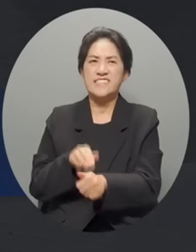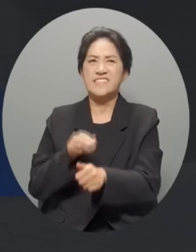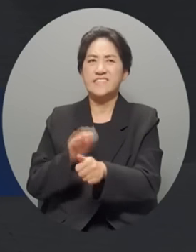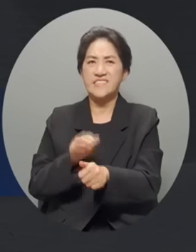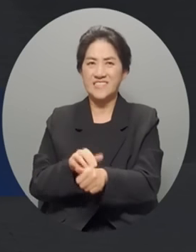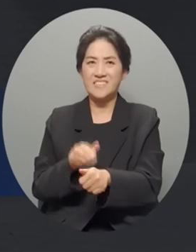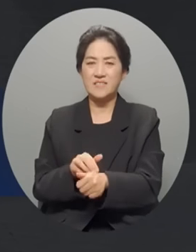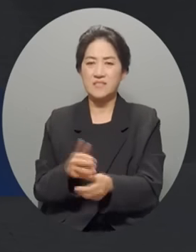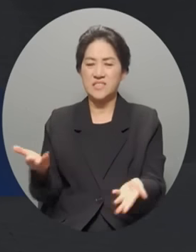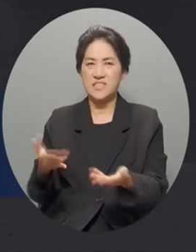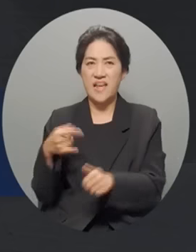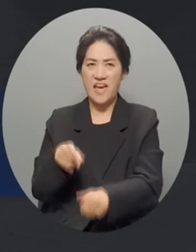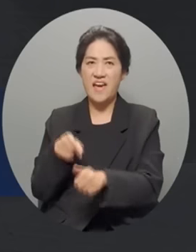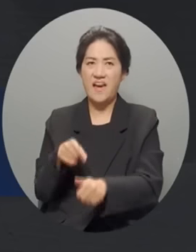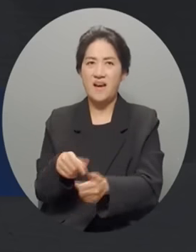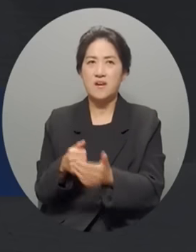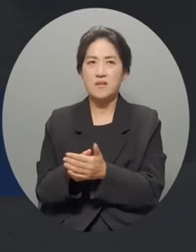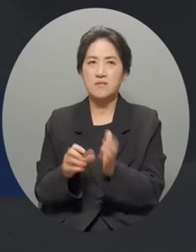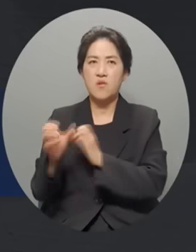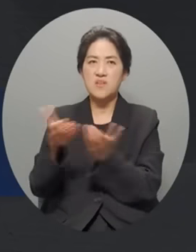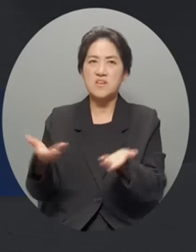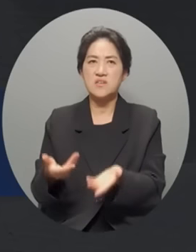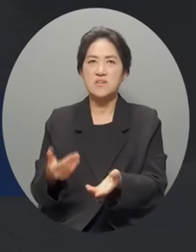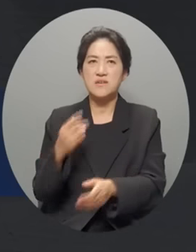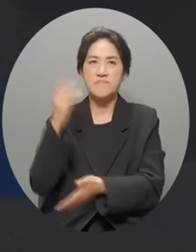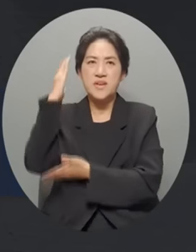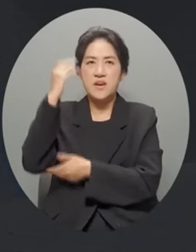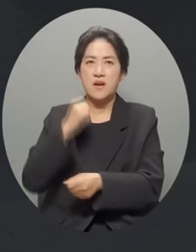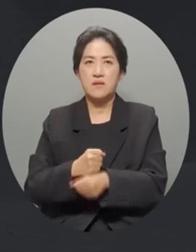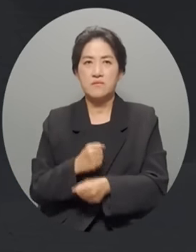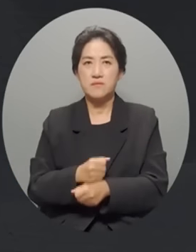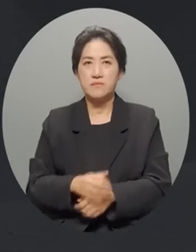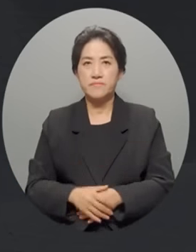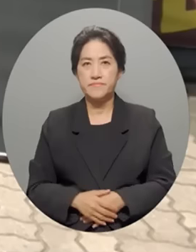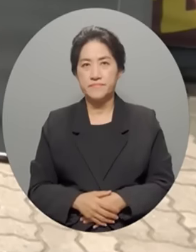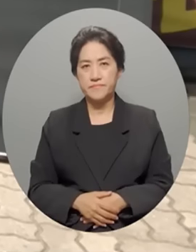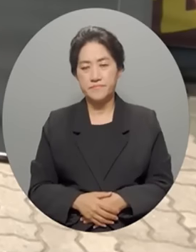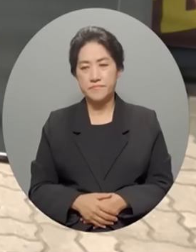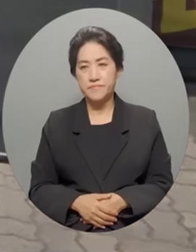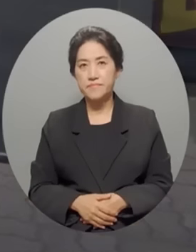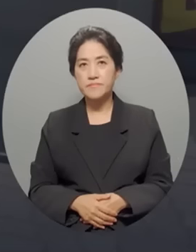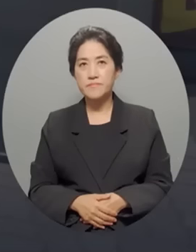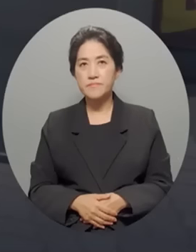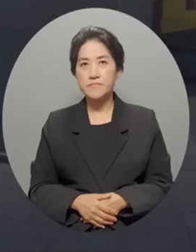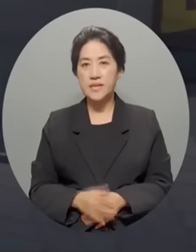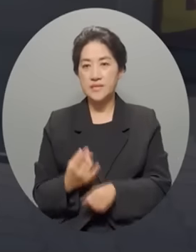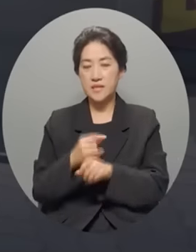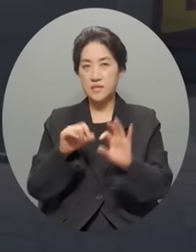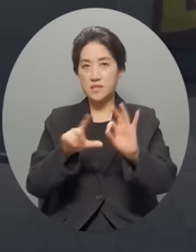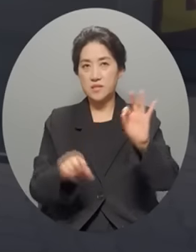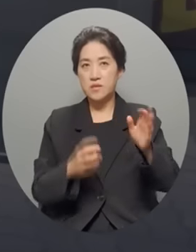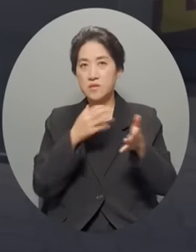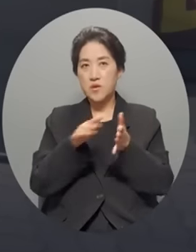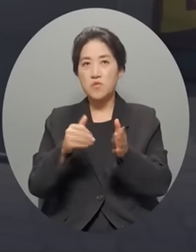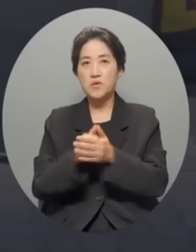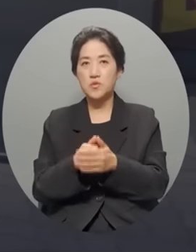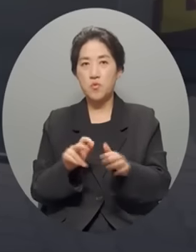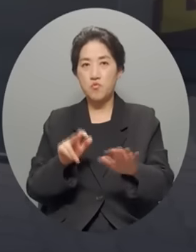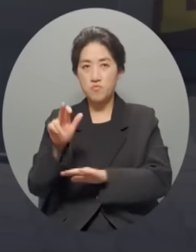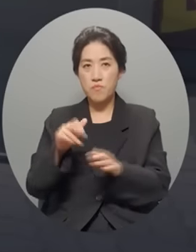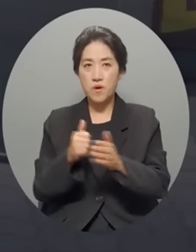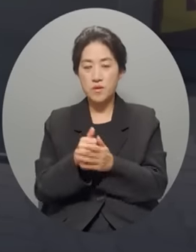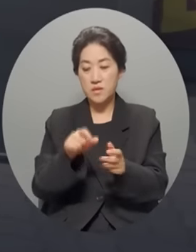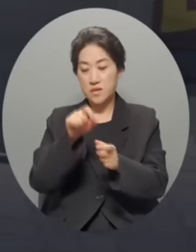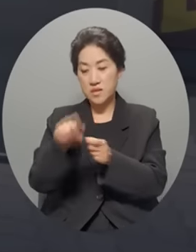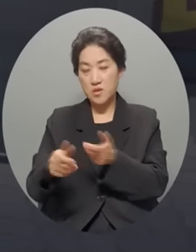닥달하고 업무를 강요하고 추가 업무를 얘기하고. 작년 10월 경기도 군포에서도 로켓 배송